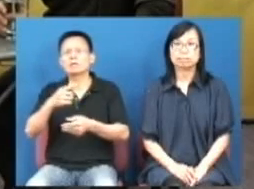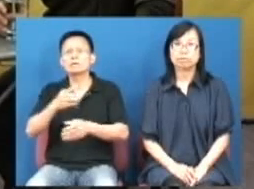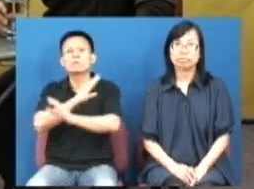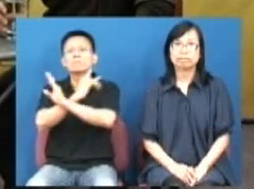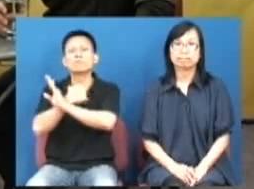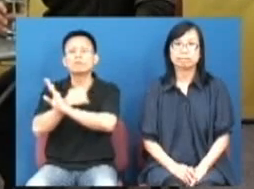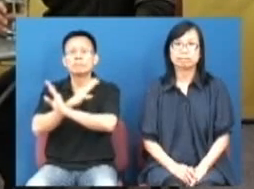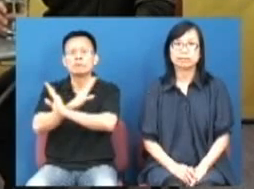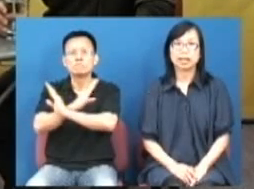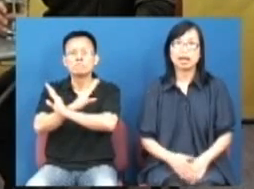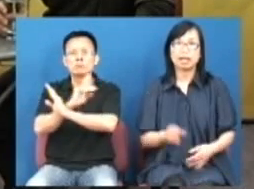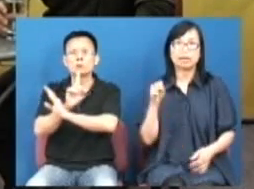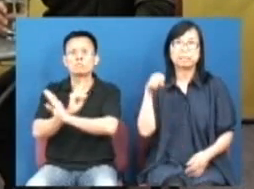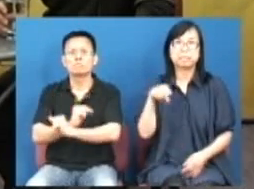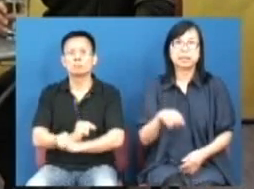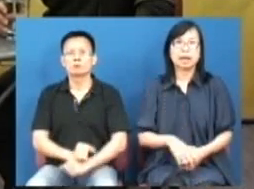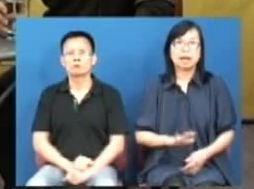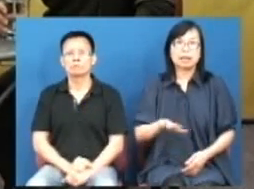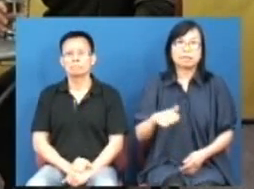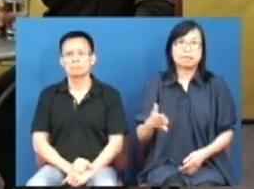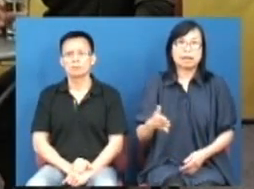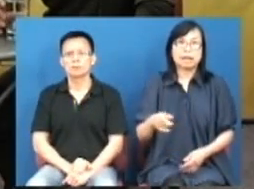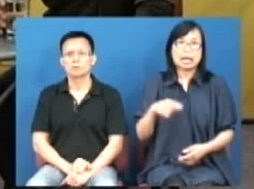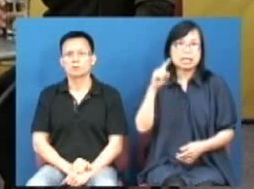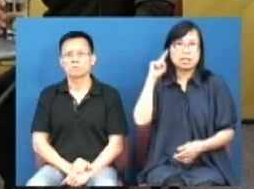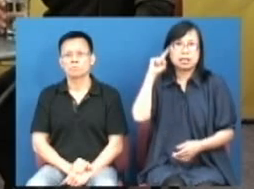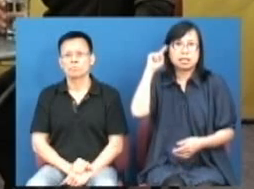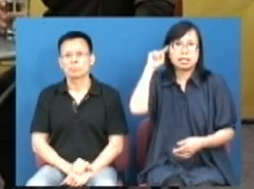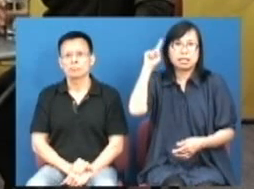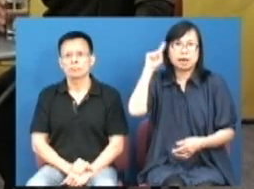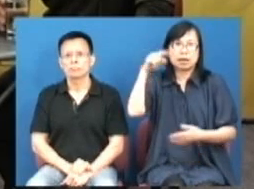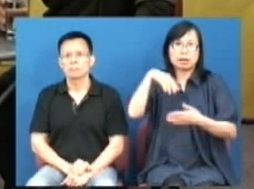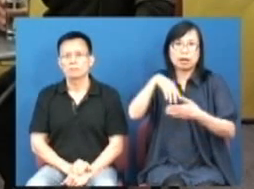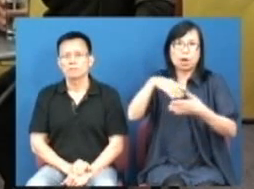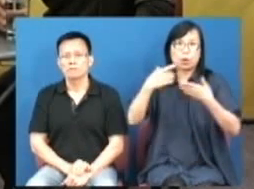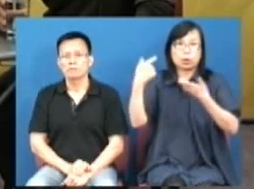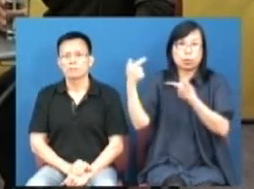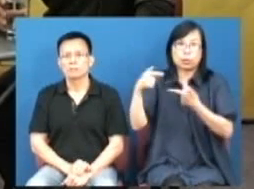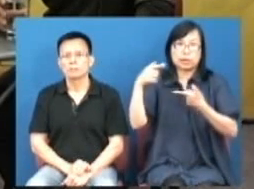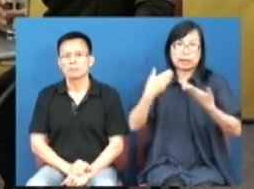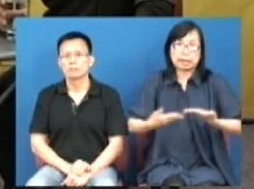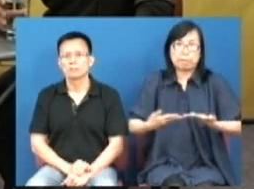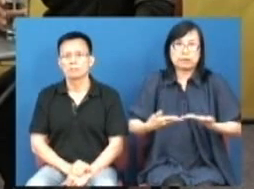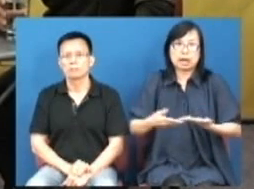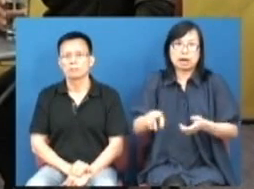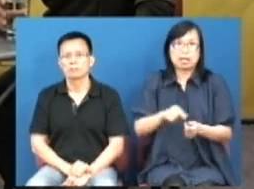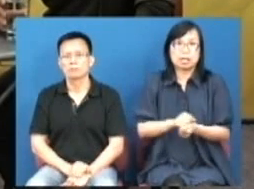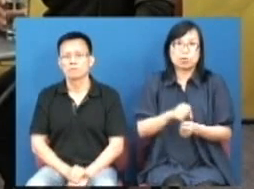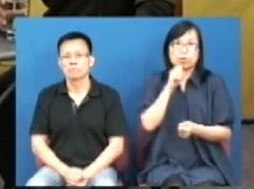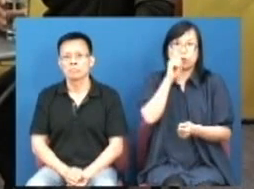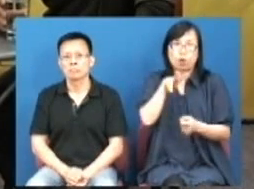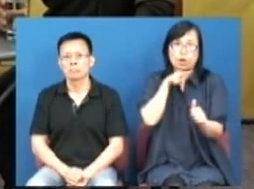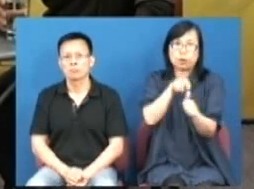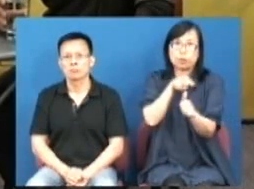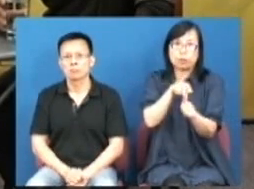真係。 係啊，咁但係咧呢幾日咧就係我而家去到今日咧，我就唔能夠唔抗拒咧，佢真係想管我哋